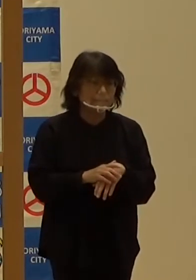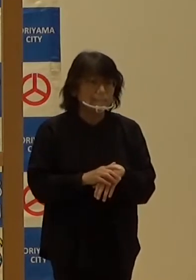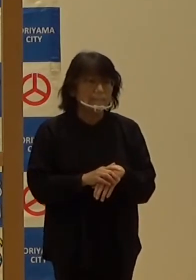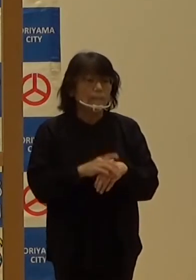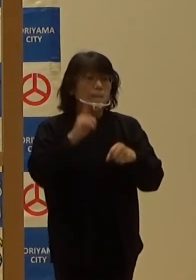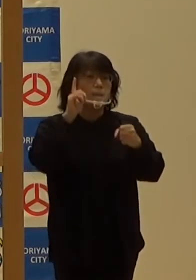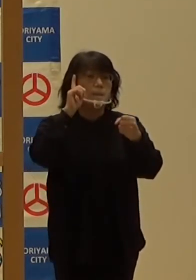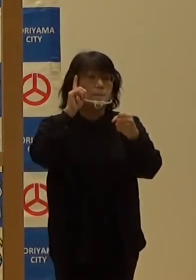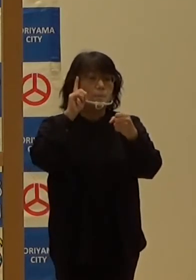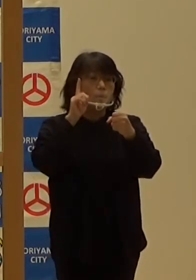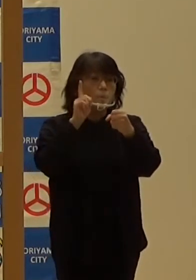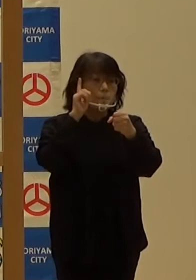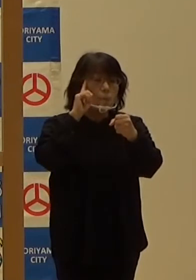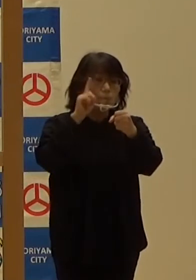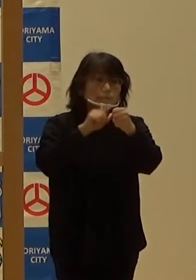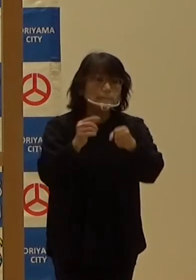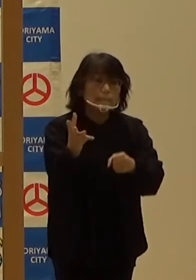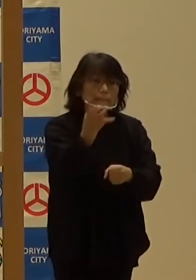ですけども、